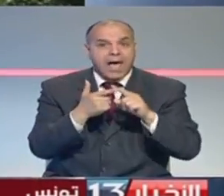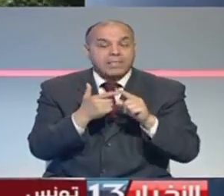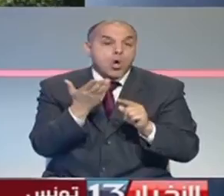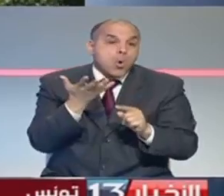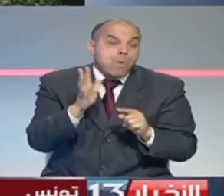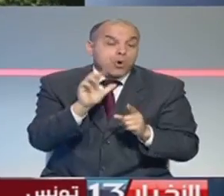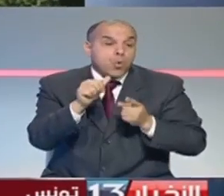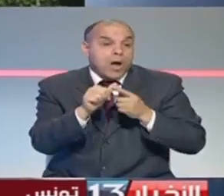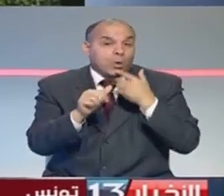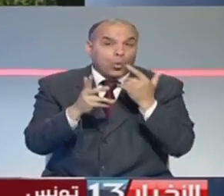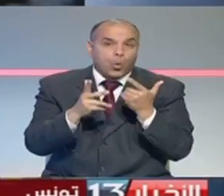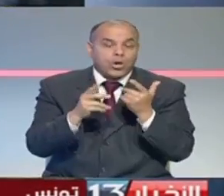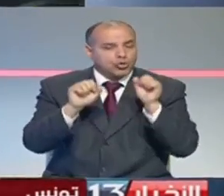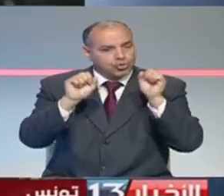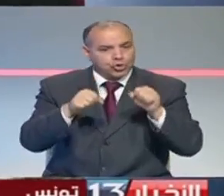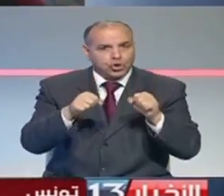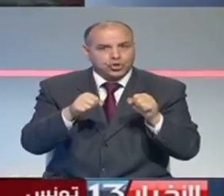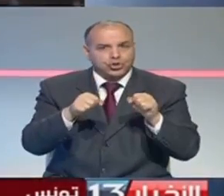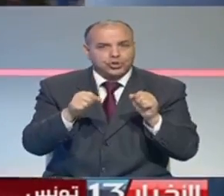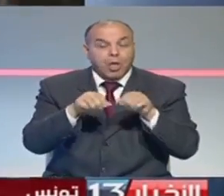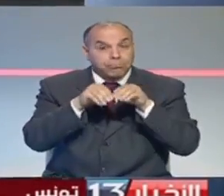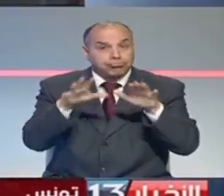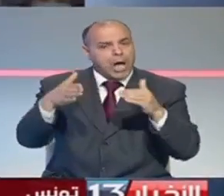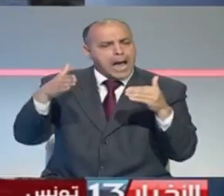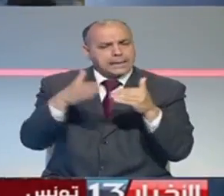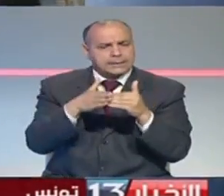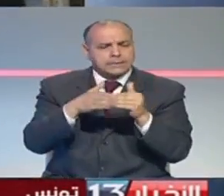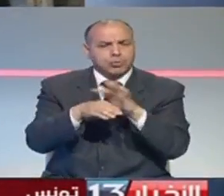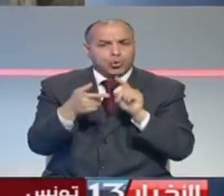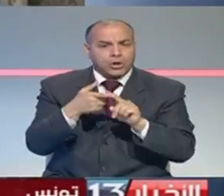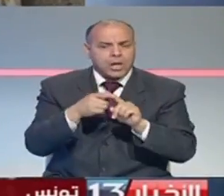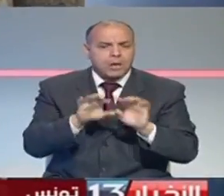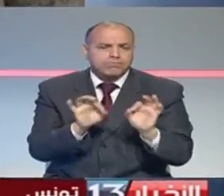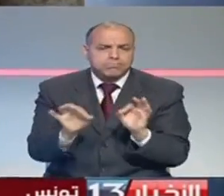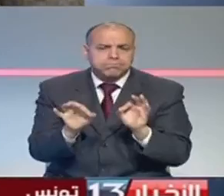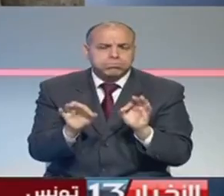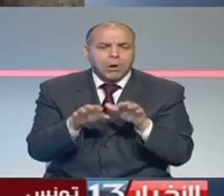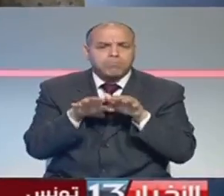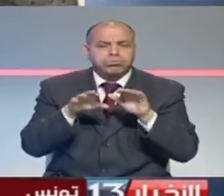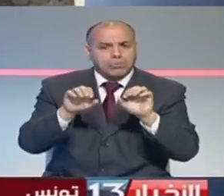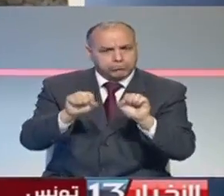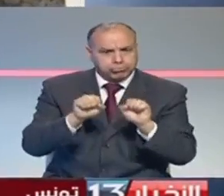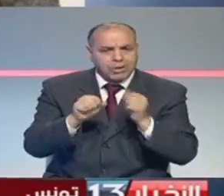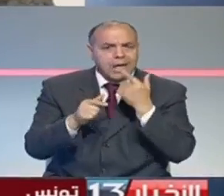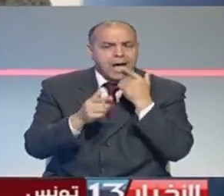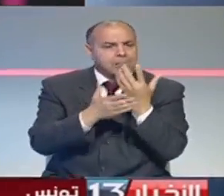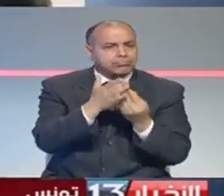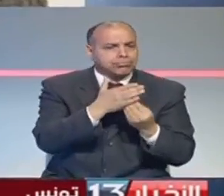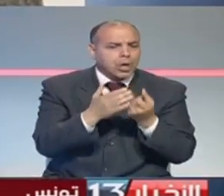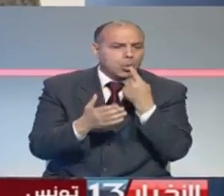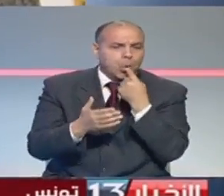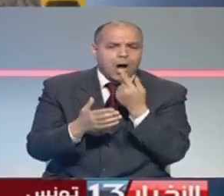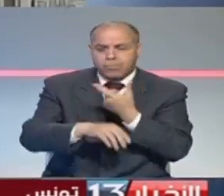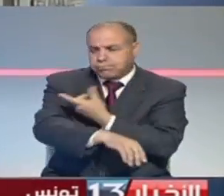يكون الوحيد القادر على الحد من تفشي هذا الفيروس والتحكم في مدى انتشاره امام غياب الدواء